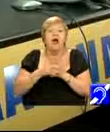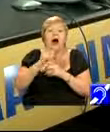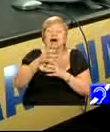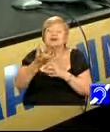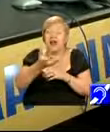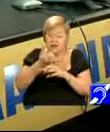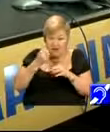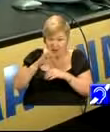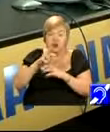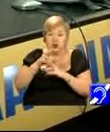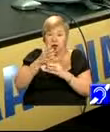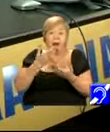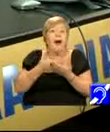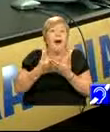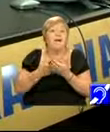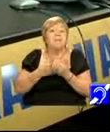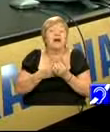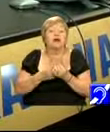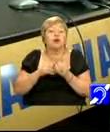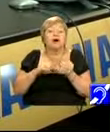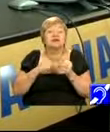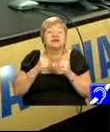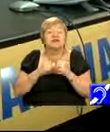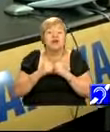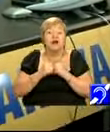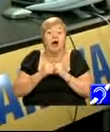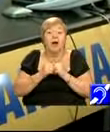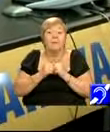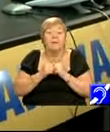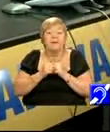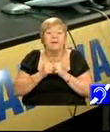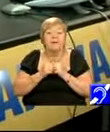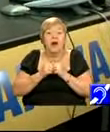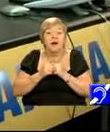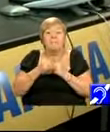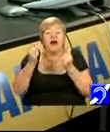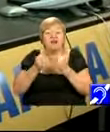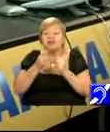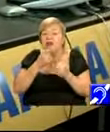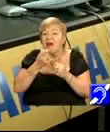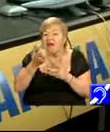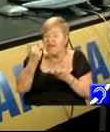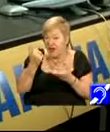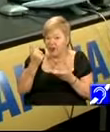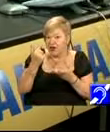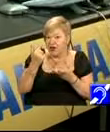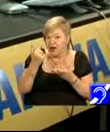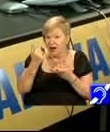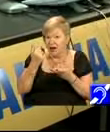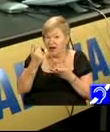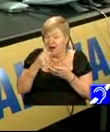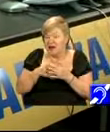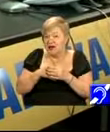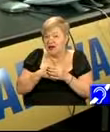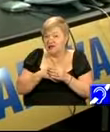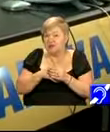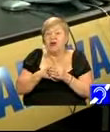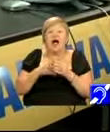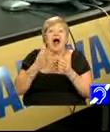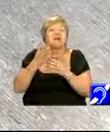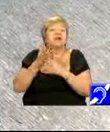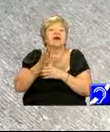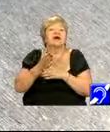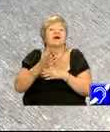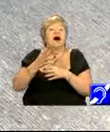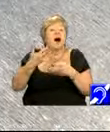pentru a... Sunt mașini cu o destul de mare vechime pentru a trece inspecția tehnică periodică